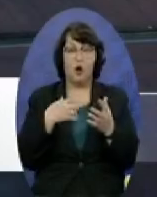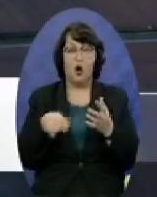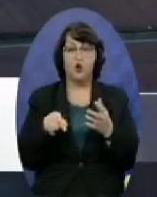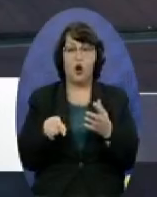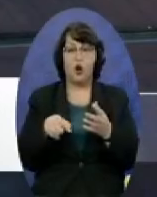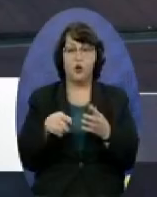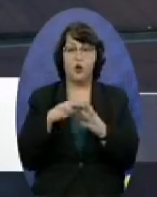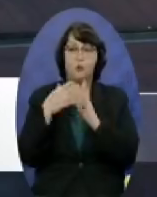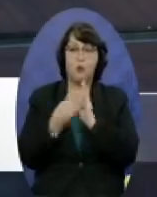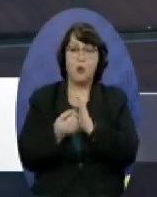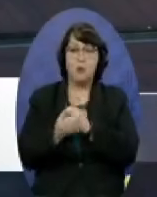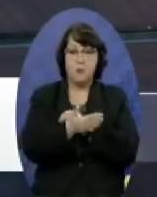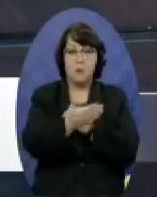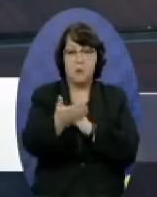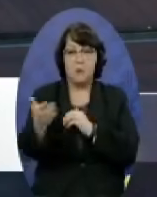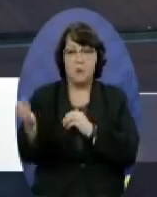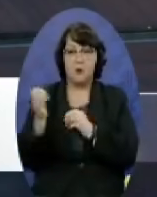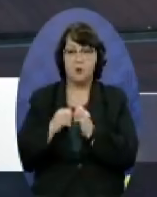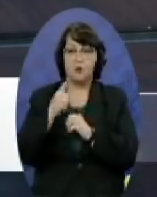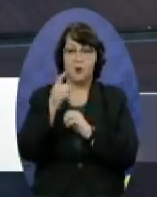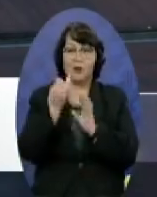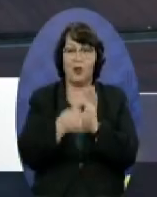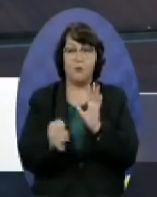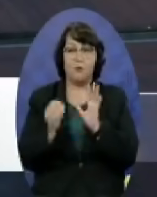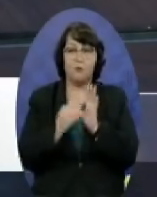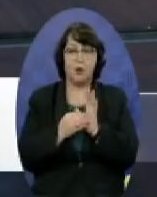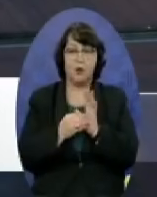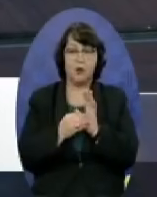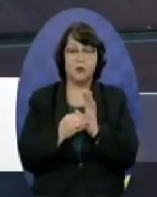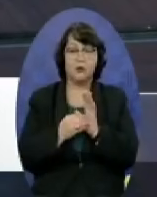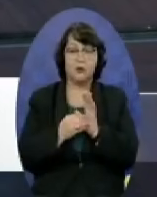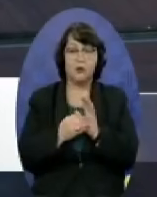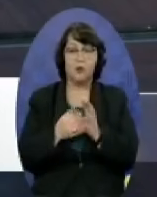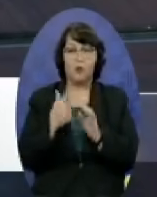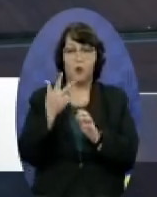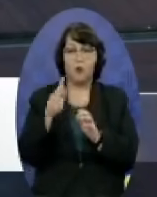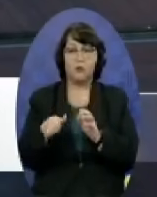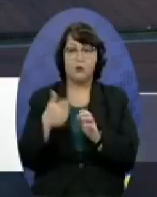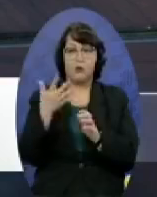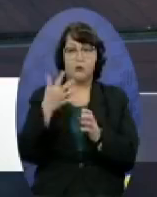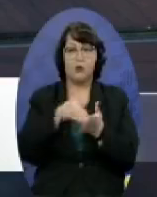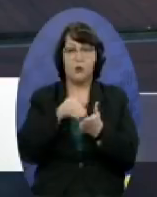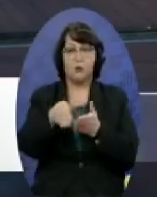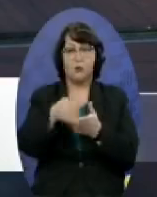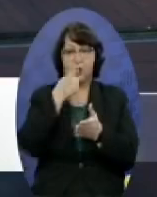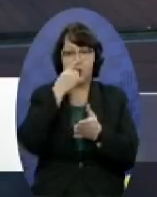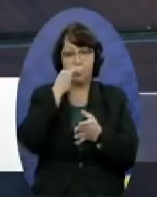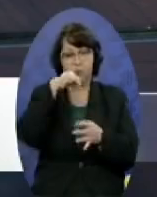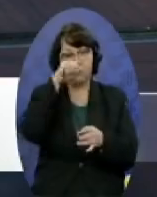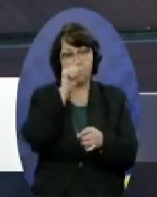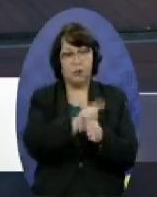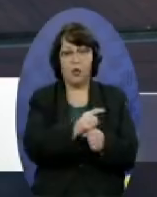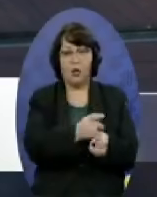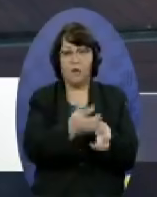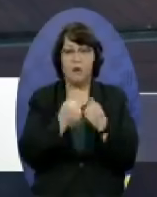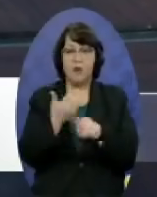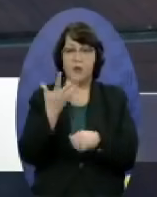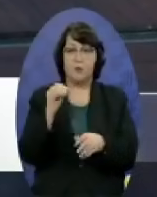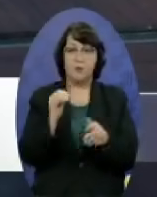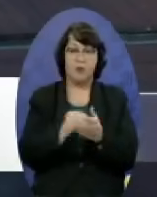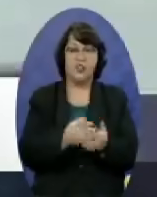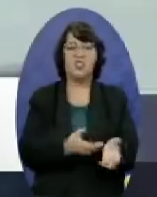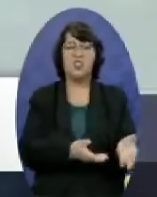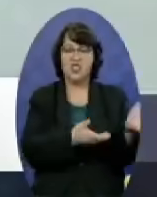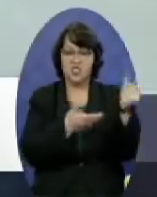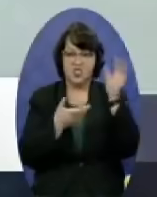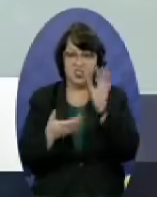эхэллээ. Нийтийн 170 мянган мэдрэгчийг 3.5 тэрэм төгрөгөөр бүгд найрамдан хятад ард улсад захиаснаас эхний ээлжийн 50 мянган ширх нь ирээд байгаа юм